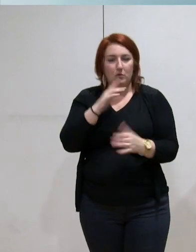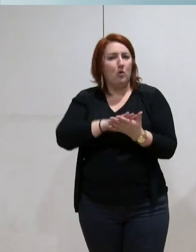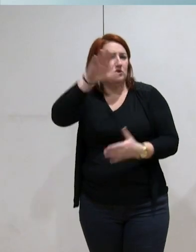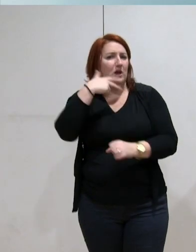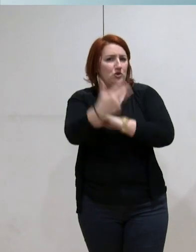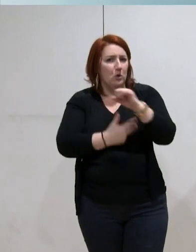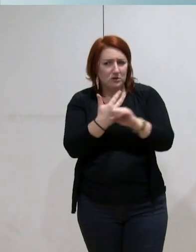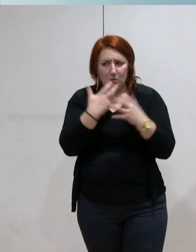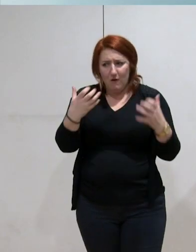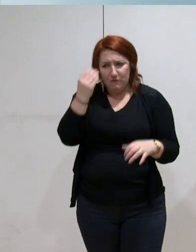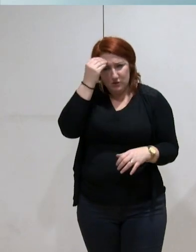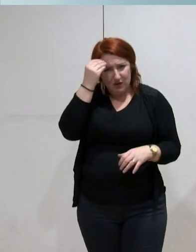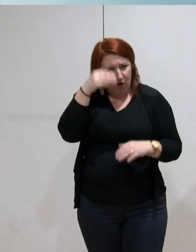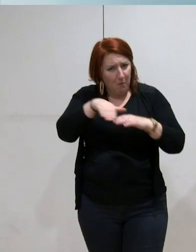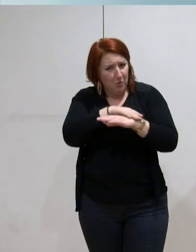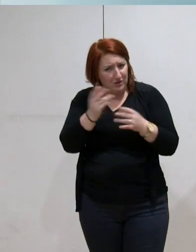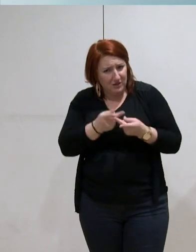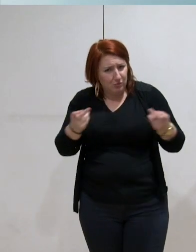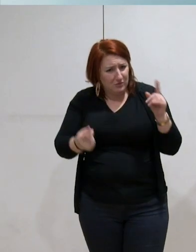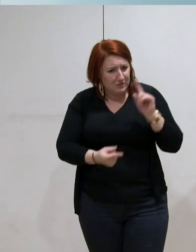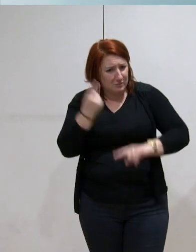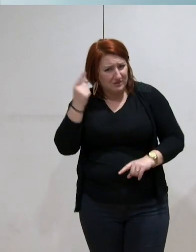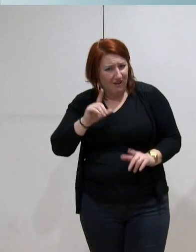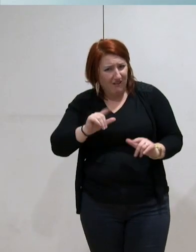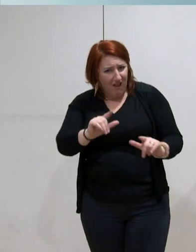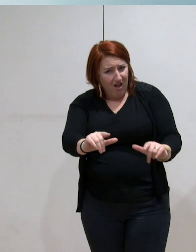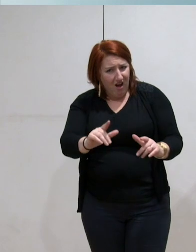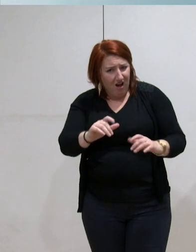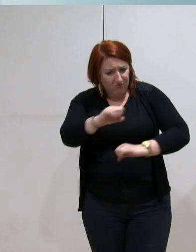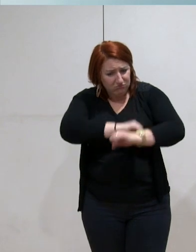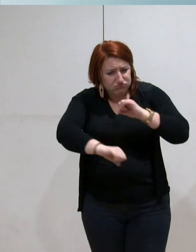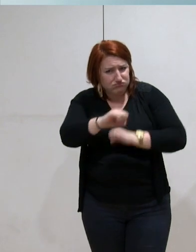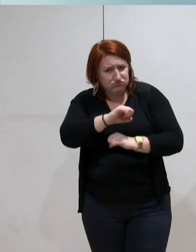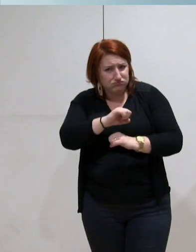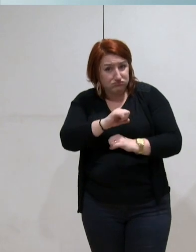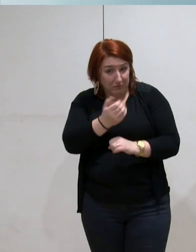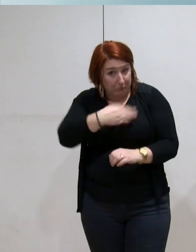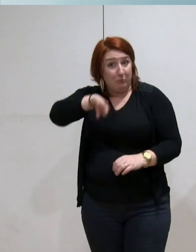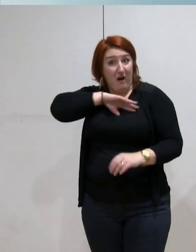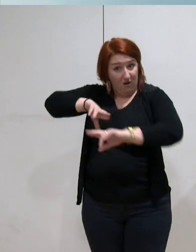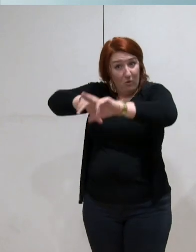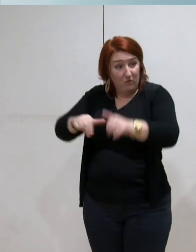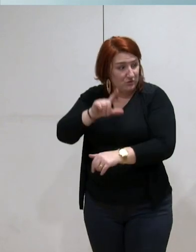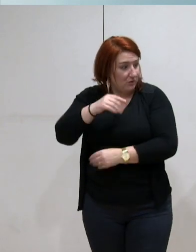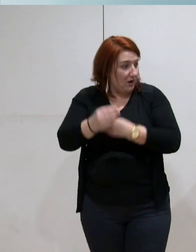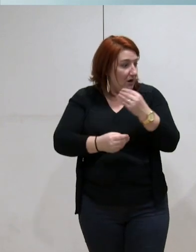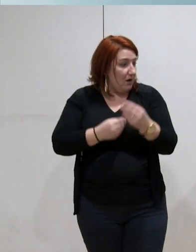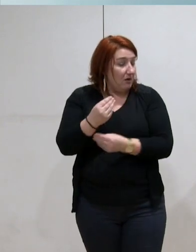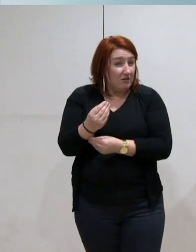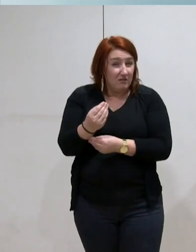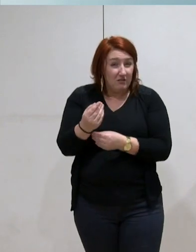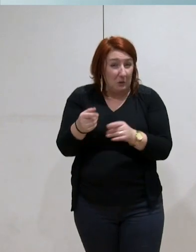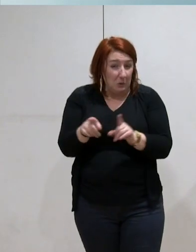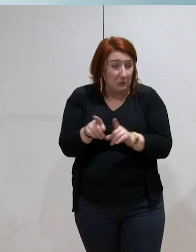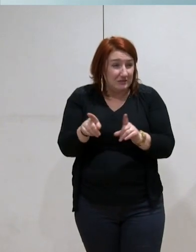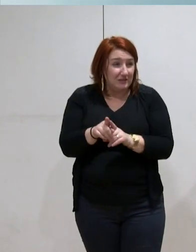voulais savoir s'il y avait des politiques publiques en particulier qui allaient être initié ou renforcé grâce à cette convention et si par ailleurs parce que c'était pas totalement